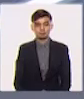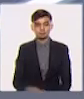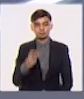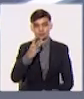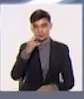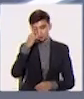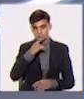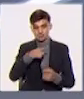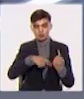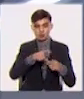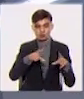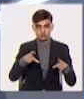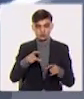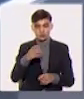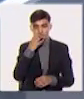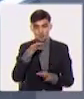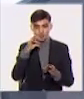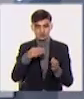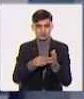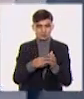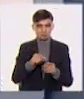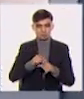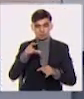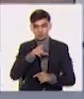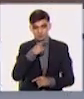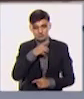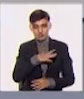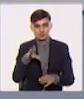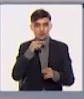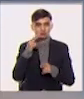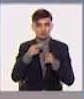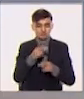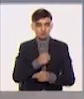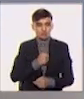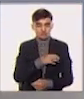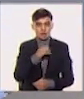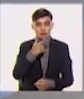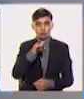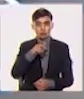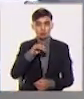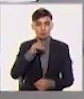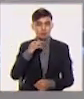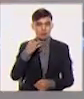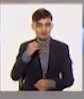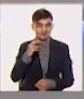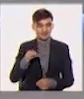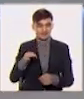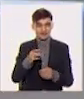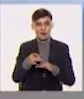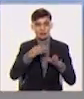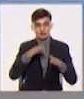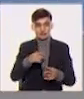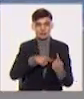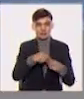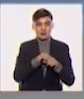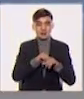Шығыс қазақстандық кәсіпкерлер жылудың бағасы қымбаттап кеттеп наразылық білдіріп жатыр. Осы өңірдегі Глубокое ауданында түрлі сала бойынша жеке кәсіп